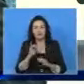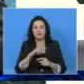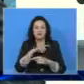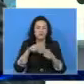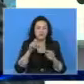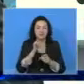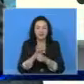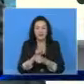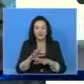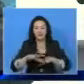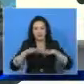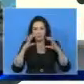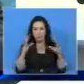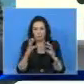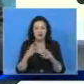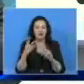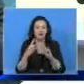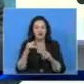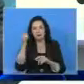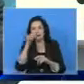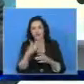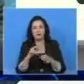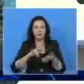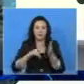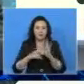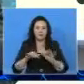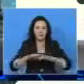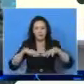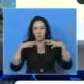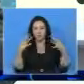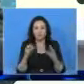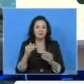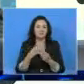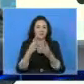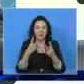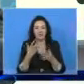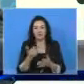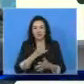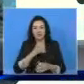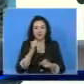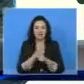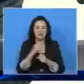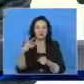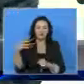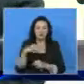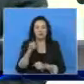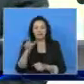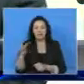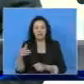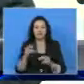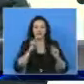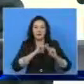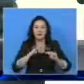задачи стоят амбициозные во втором полугодии планируем увеличить эти показатели в этой сфере у нас работает около 4000 человек